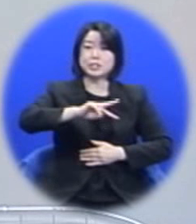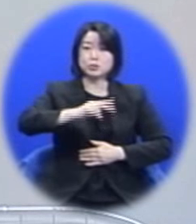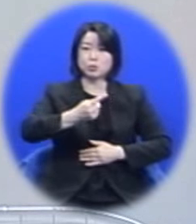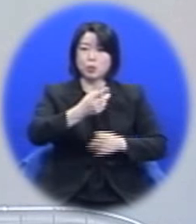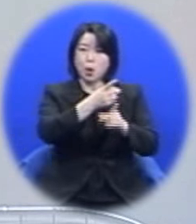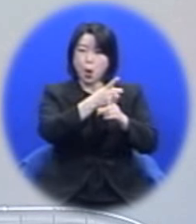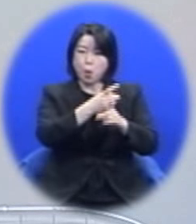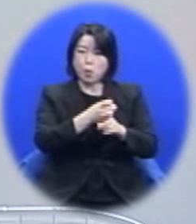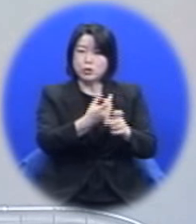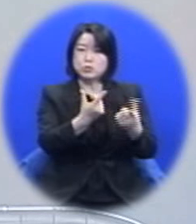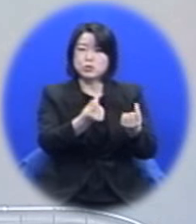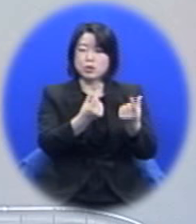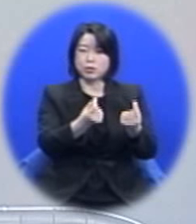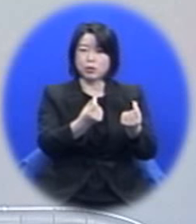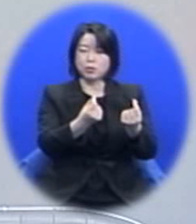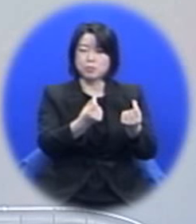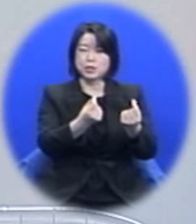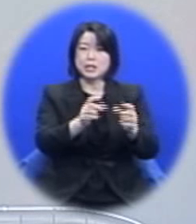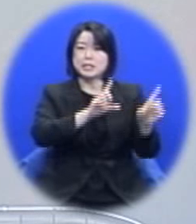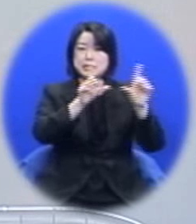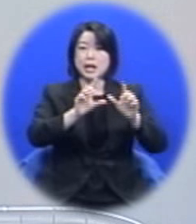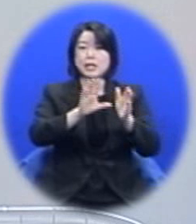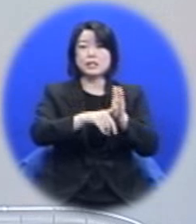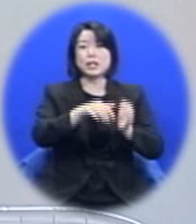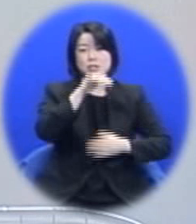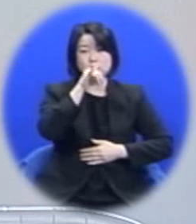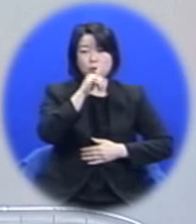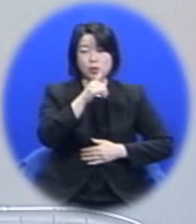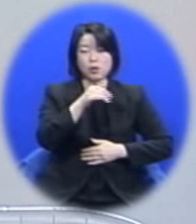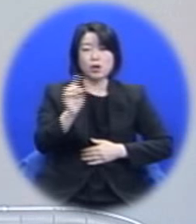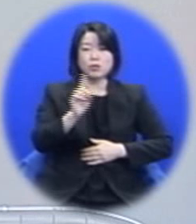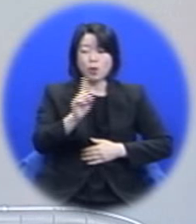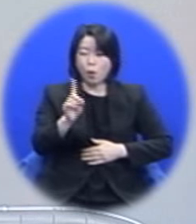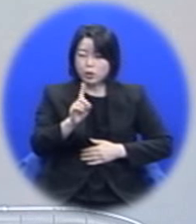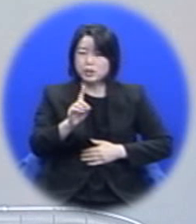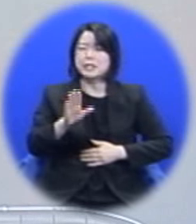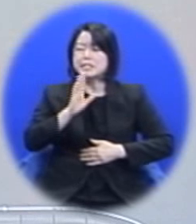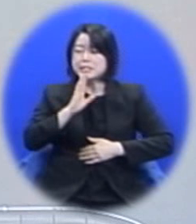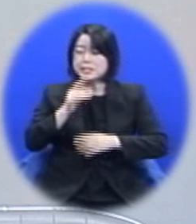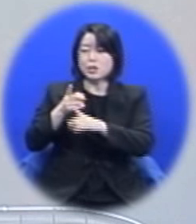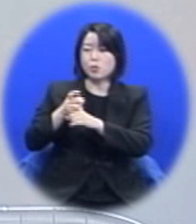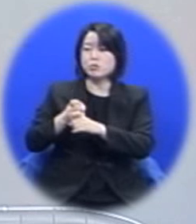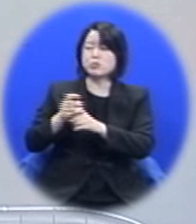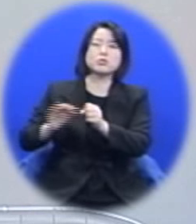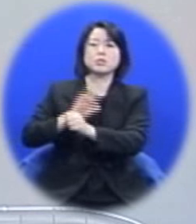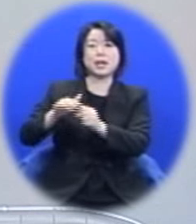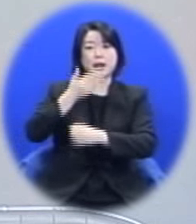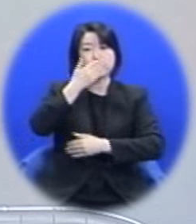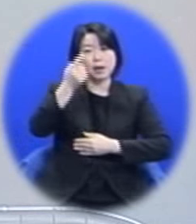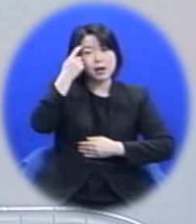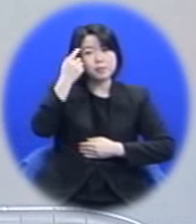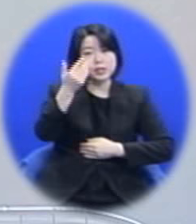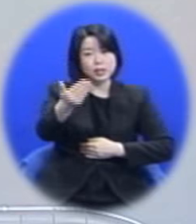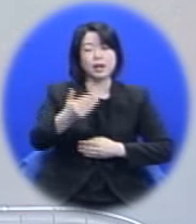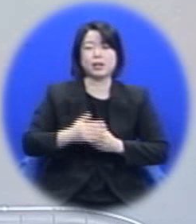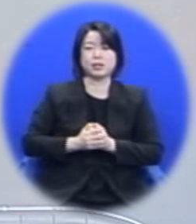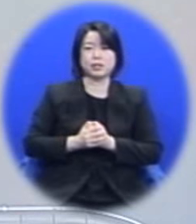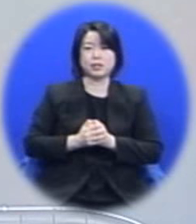원수처럼 그렇게 될 때가 있는데 어떻게 원수를 사랑하라는 말입니까?